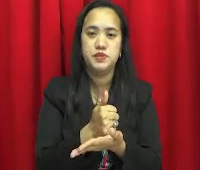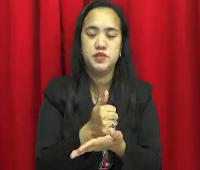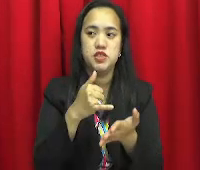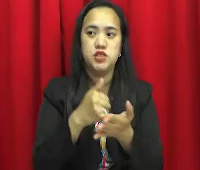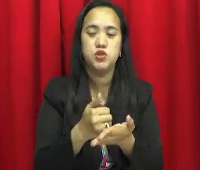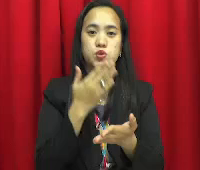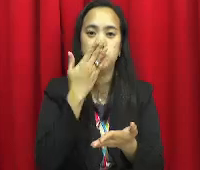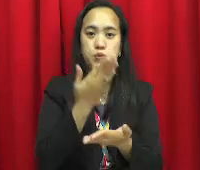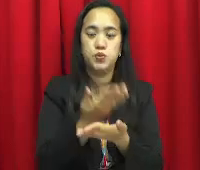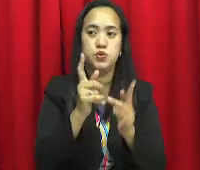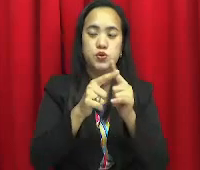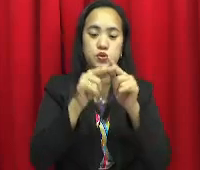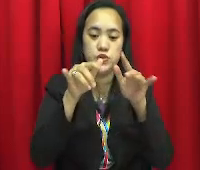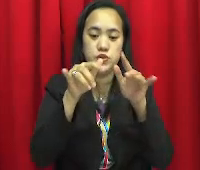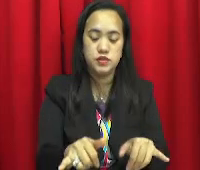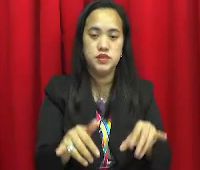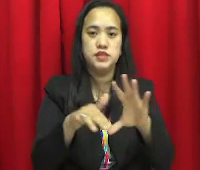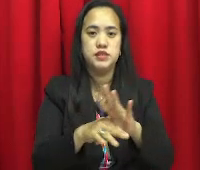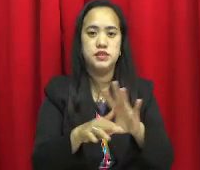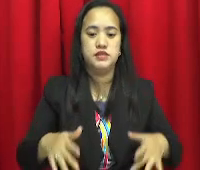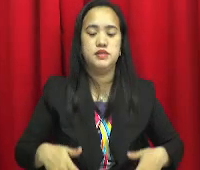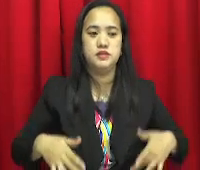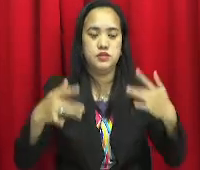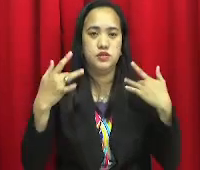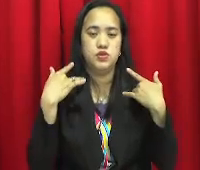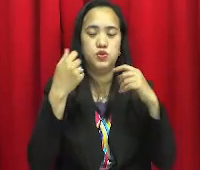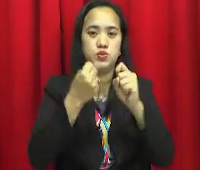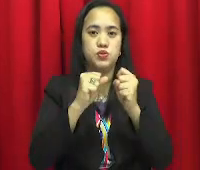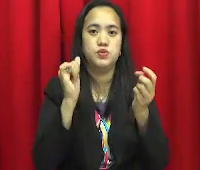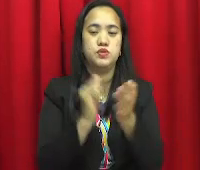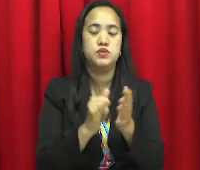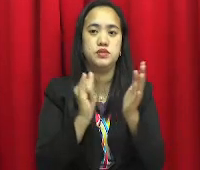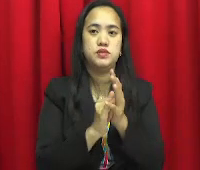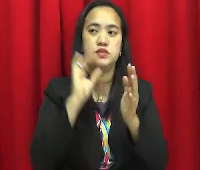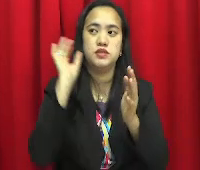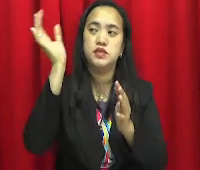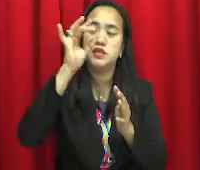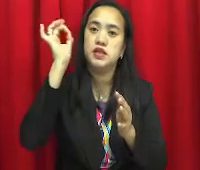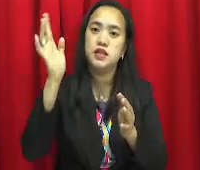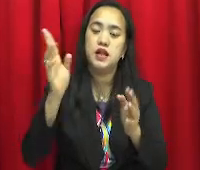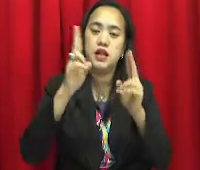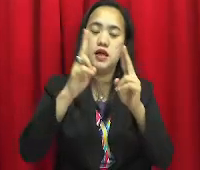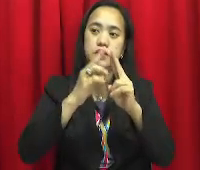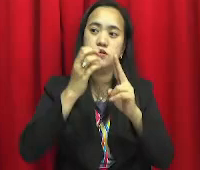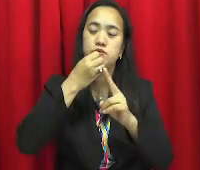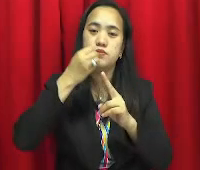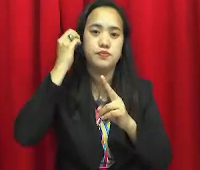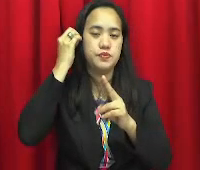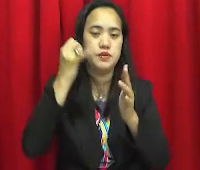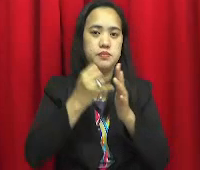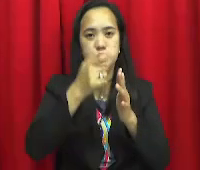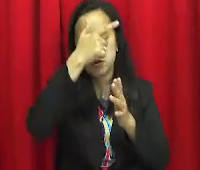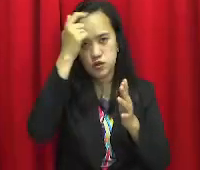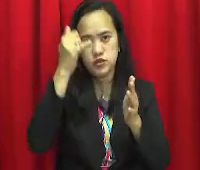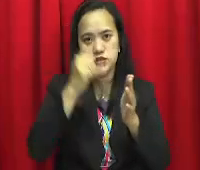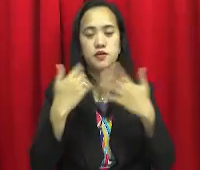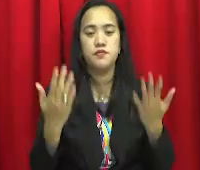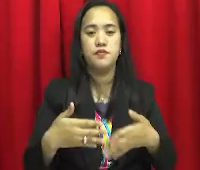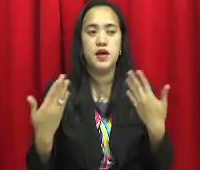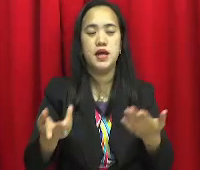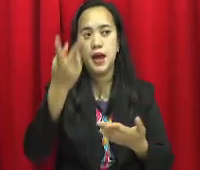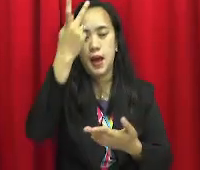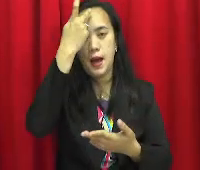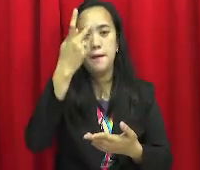nasa tahanan upang patuloy na maging ilaw ng tahanan dahil kasiyahan na isang magulang na lumaki ang mga anak